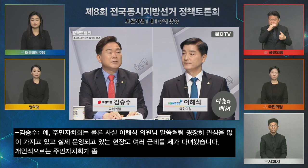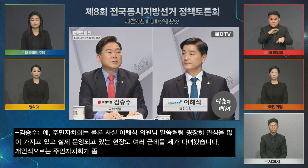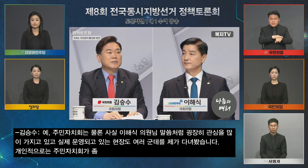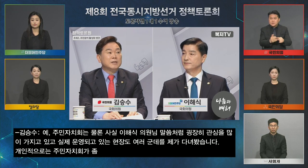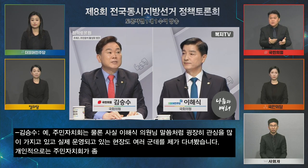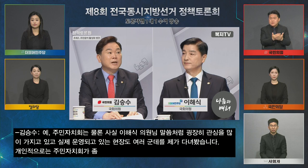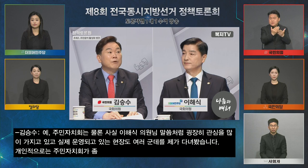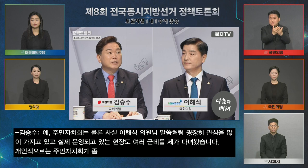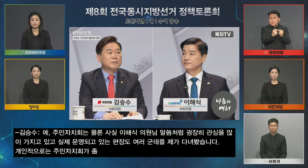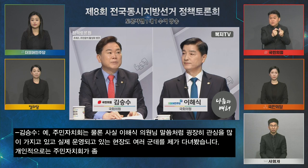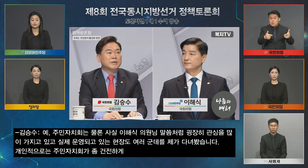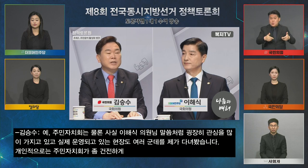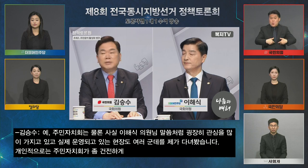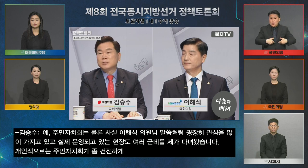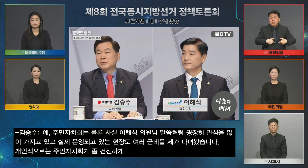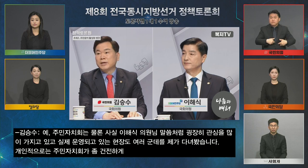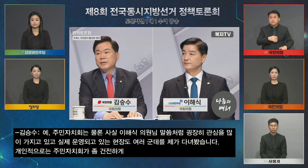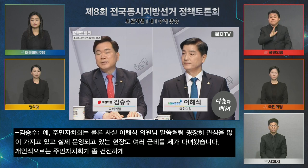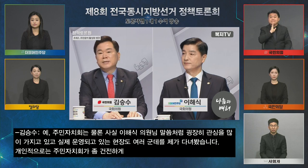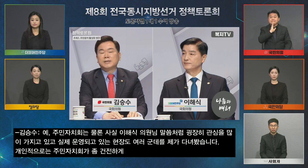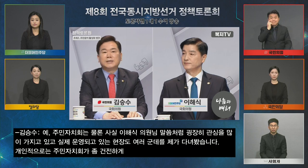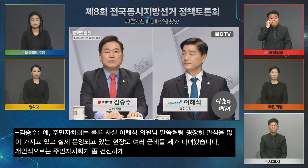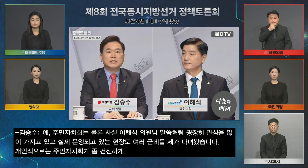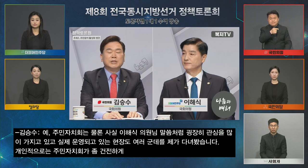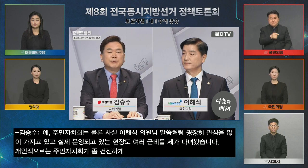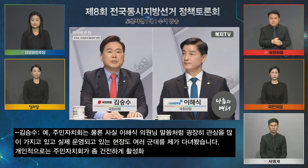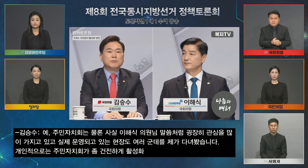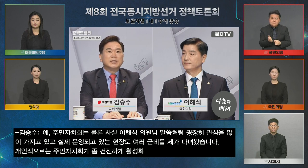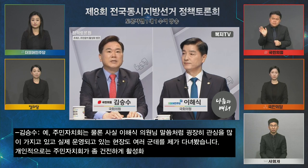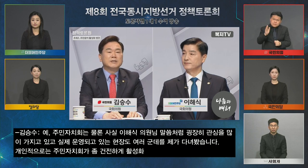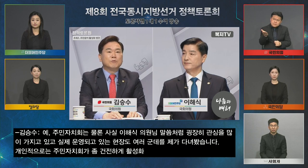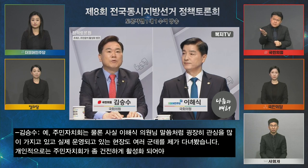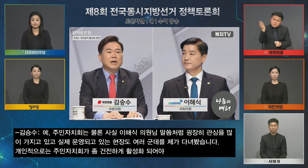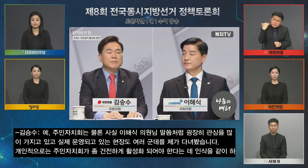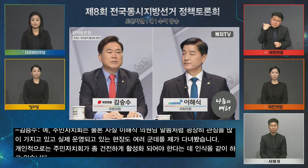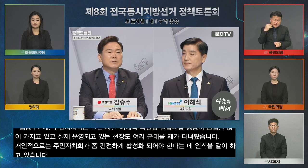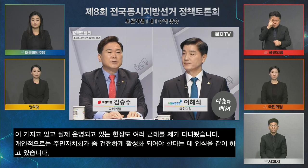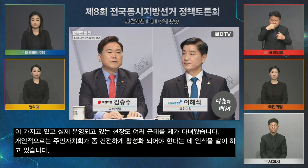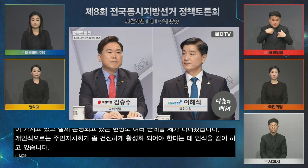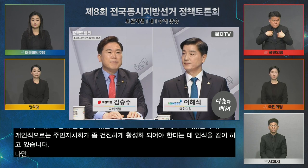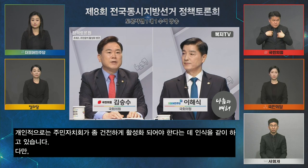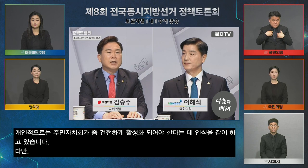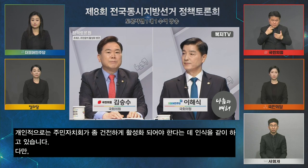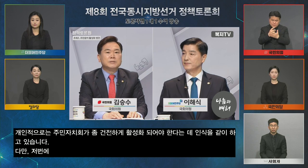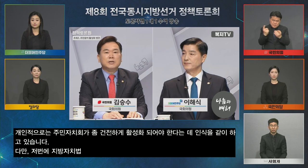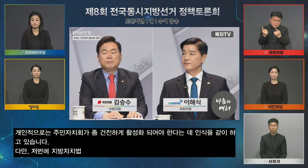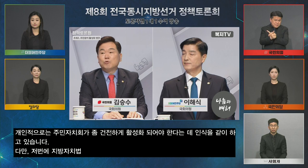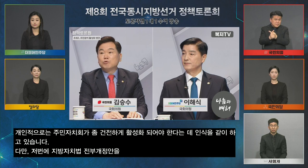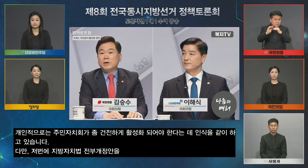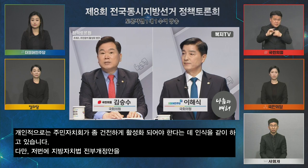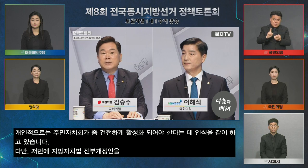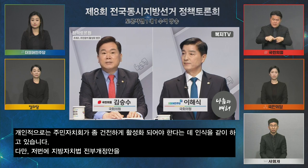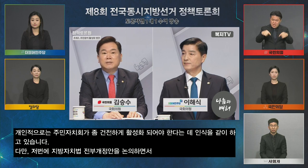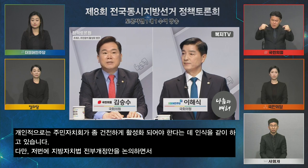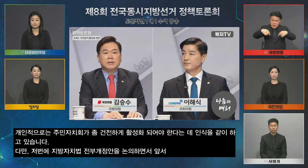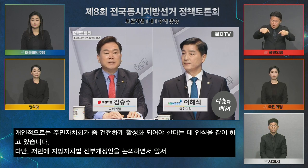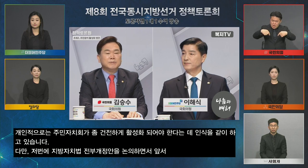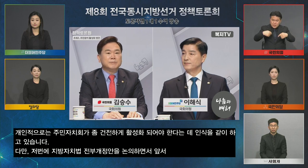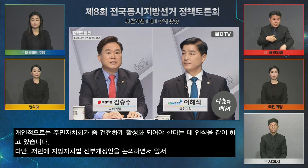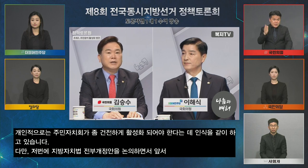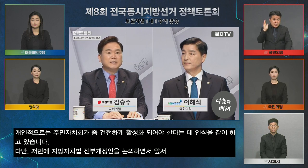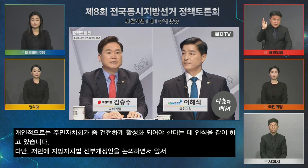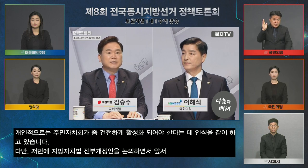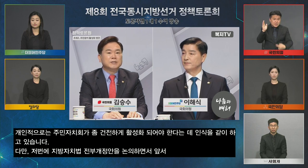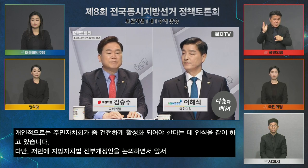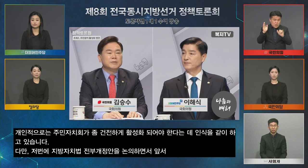인식을 같이 하고 있습니다. 다만 저번에 지방자치법 전부 개정안을 논의하면서 앞서 제가 모두 발언해서 이렇게